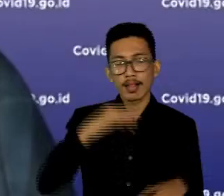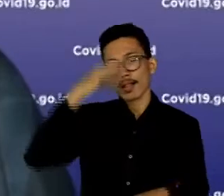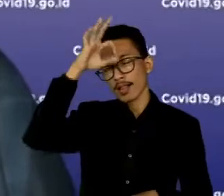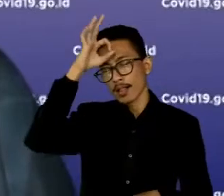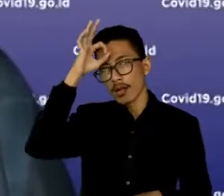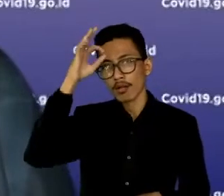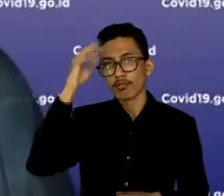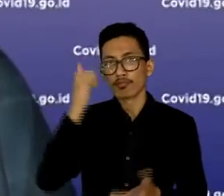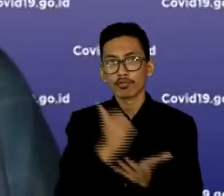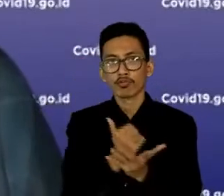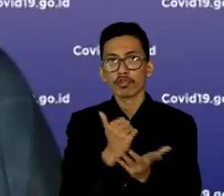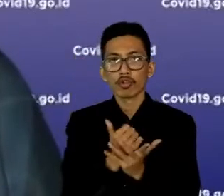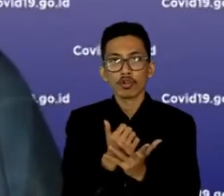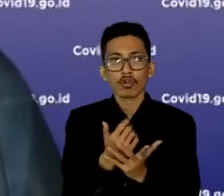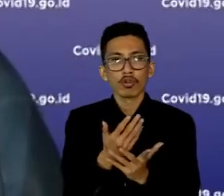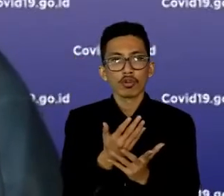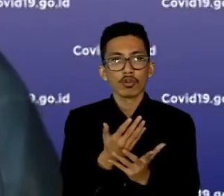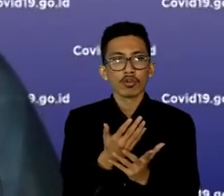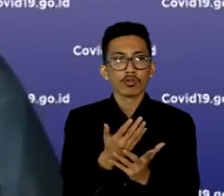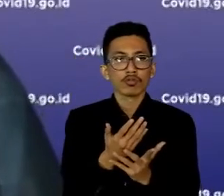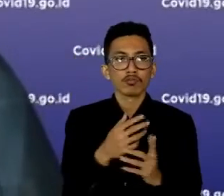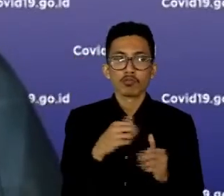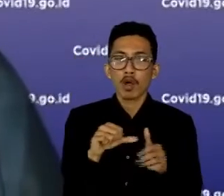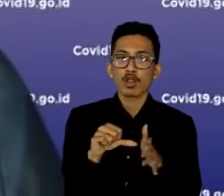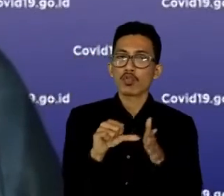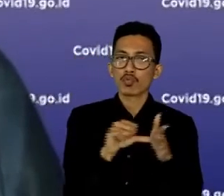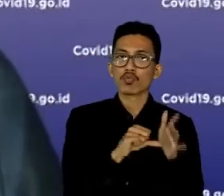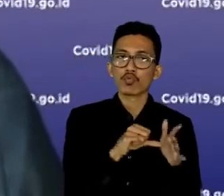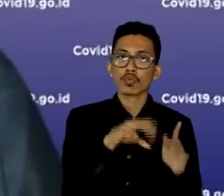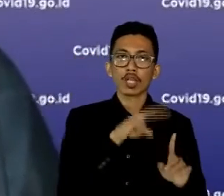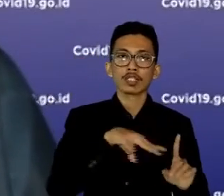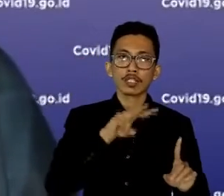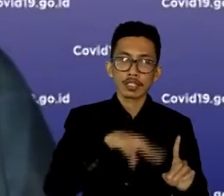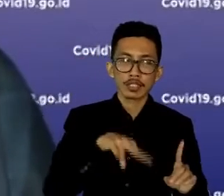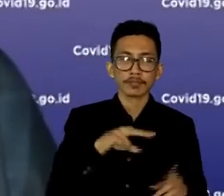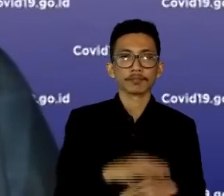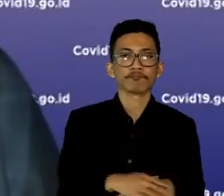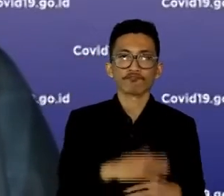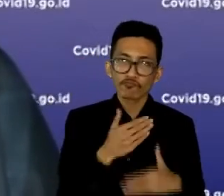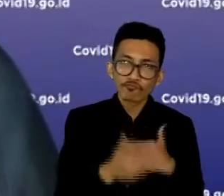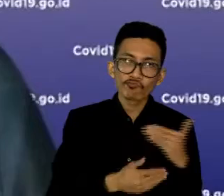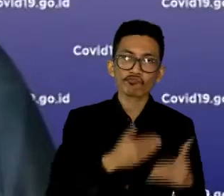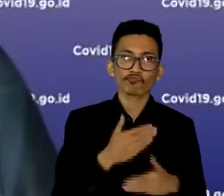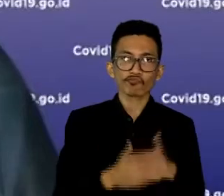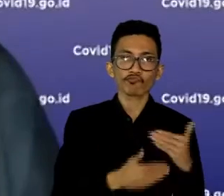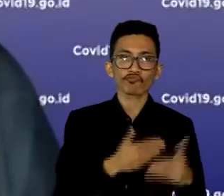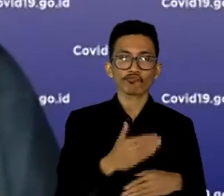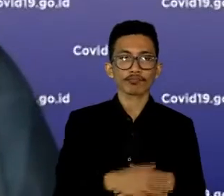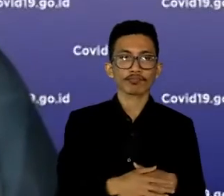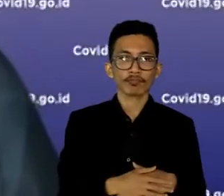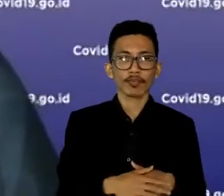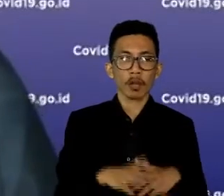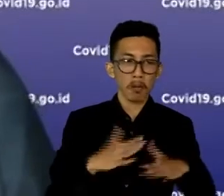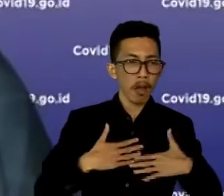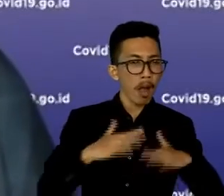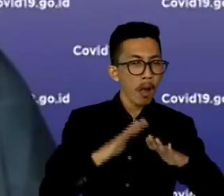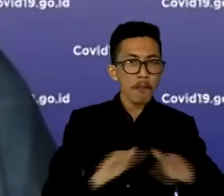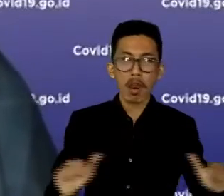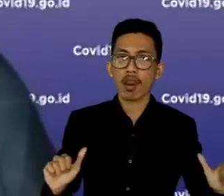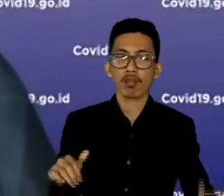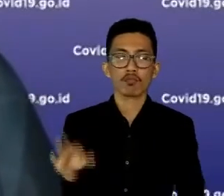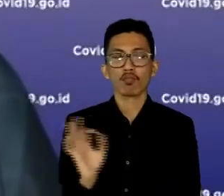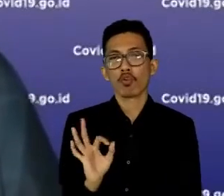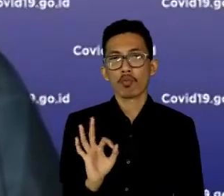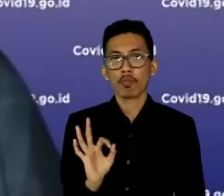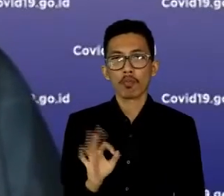dan Polri juga diberdayakan untuk membantu kegiatan tracing. Nah, ini juga masih berjalannya, kalau dibilang ideal belum, kita belum sampai nilai ideal lah, kalau